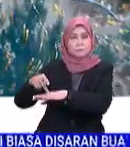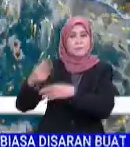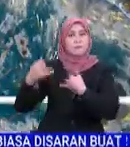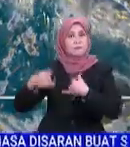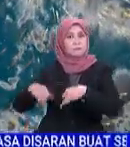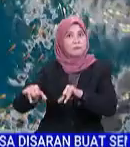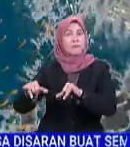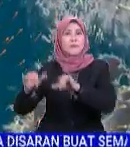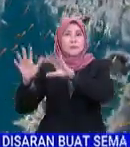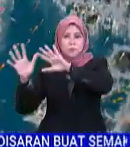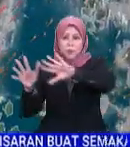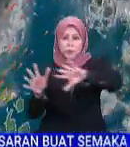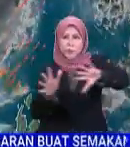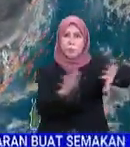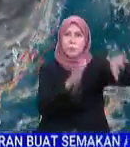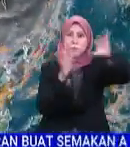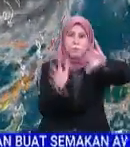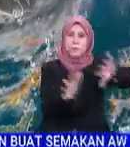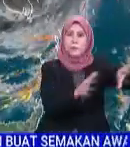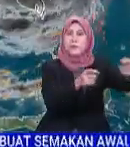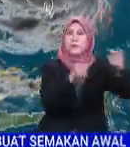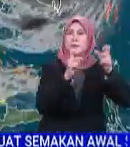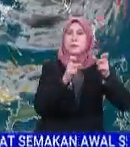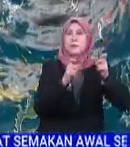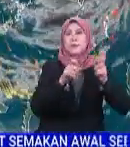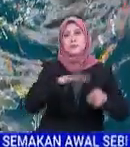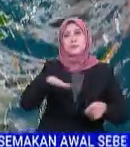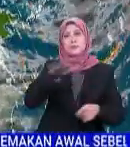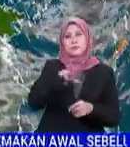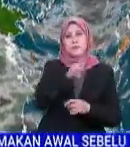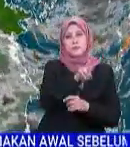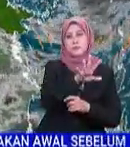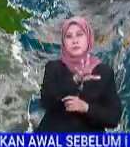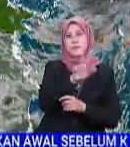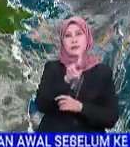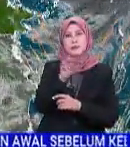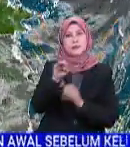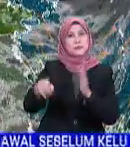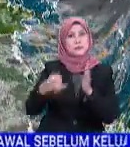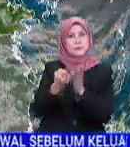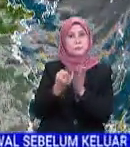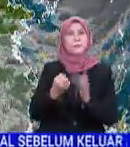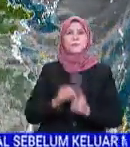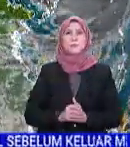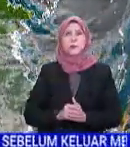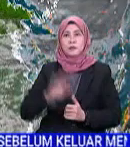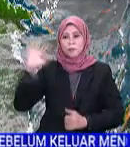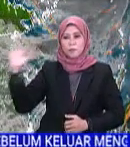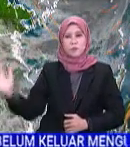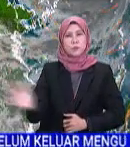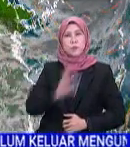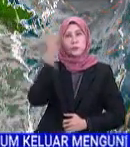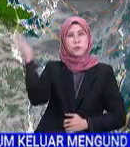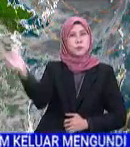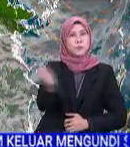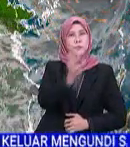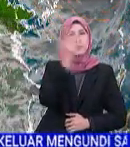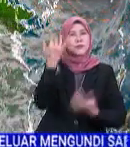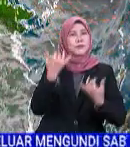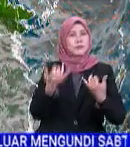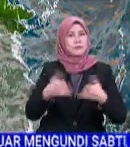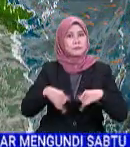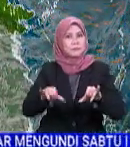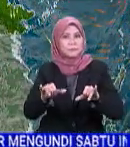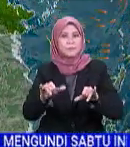kini bergerak ke arah barat dengan kelajuan kira-kira 25 km/jam. Ribut taufan ini juga masih lagi